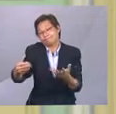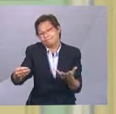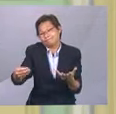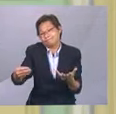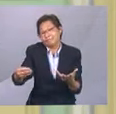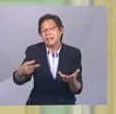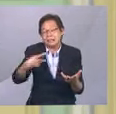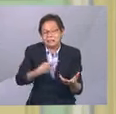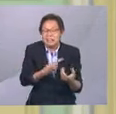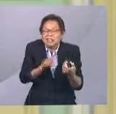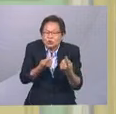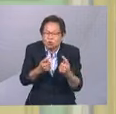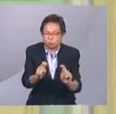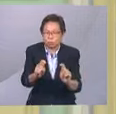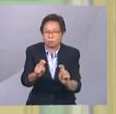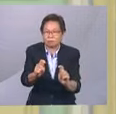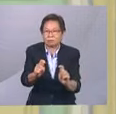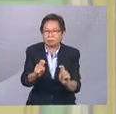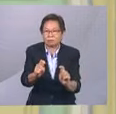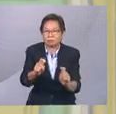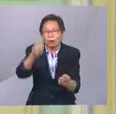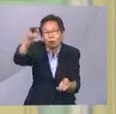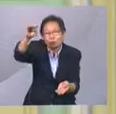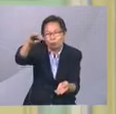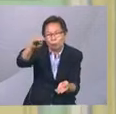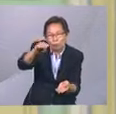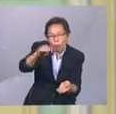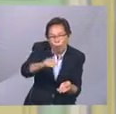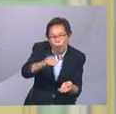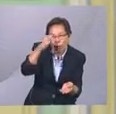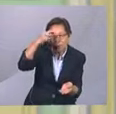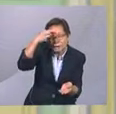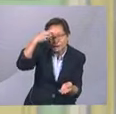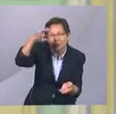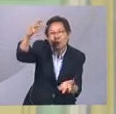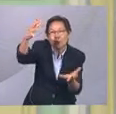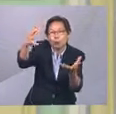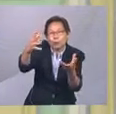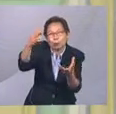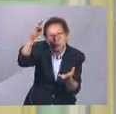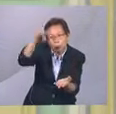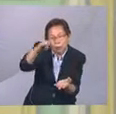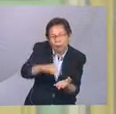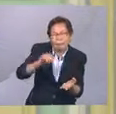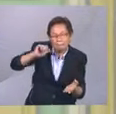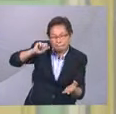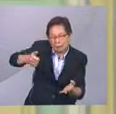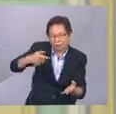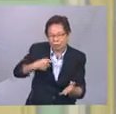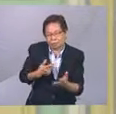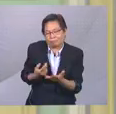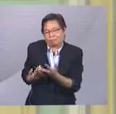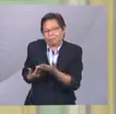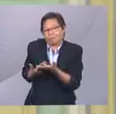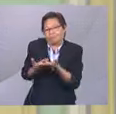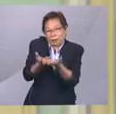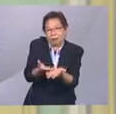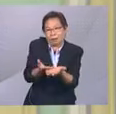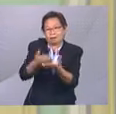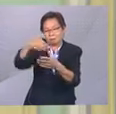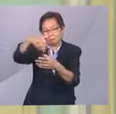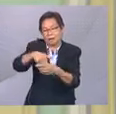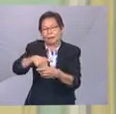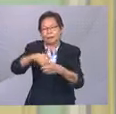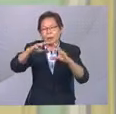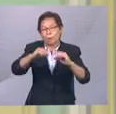kita Cuba untuk mengurangkan alasan-alasan ke TD captcha Insya Allah besok mungkin kita akan pakai kan di dalam